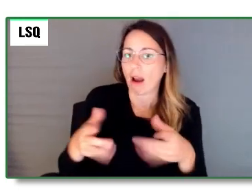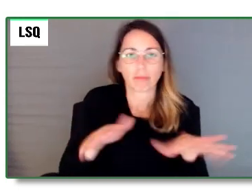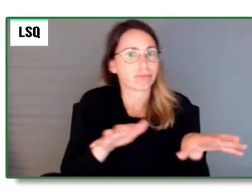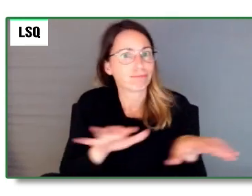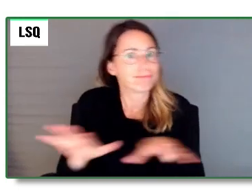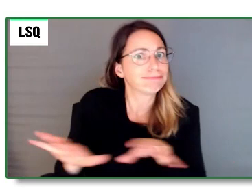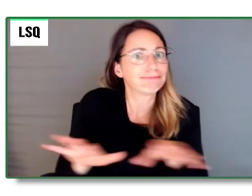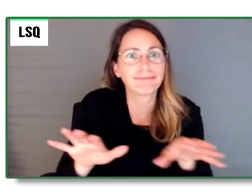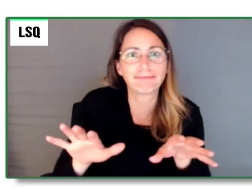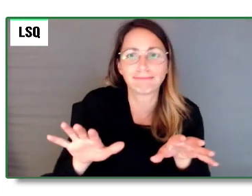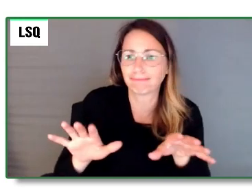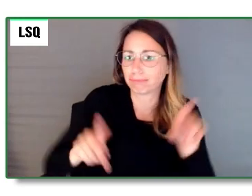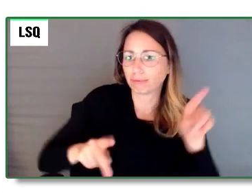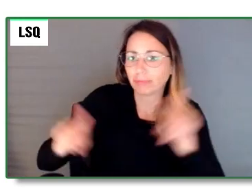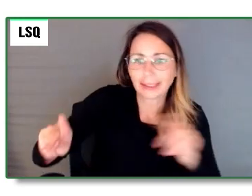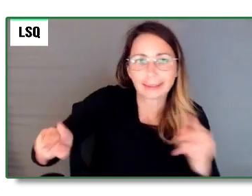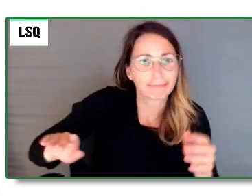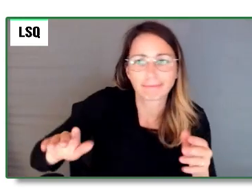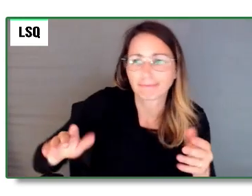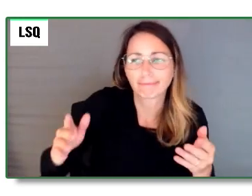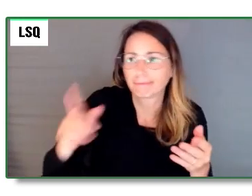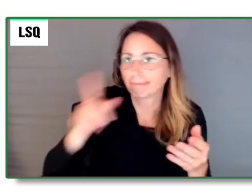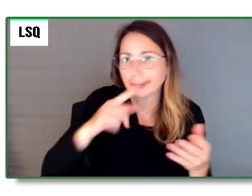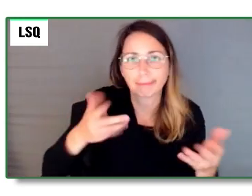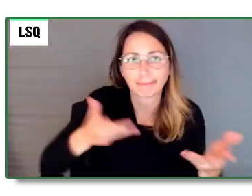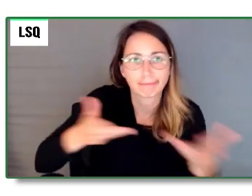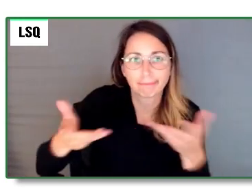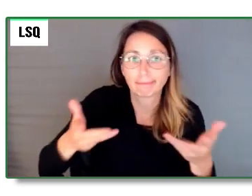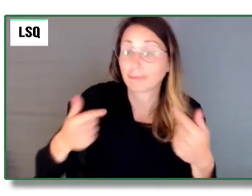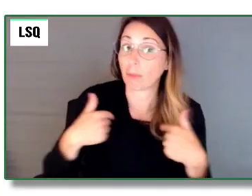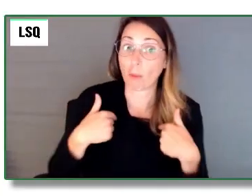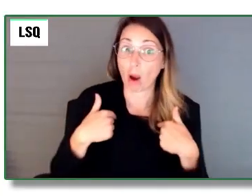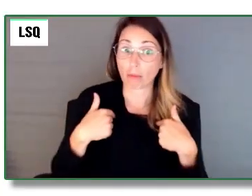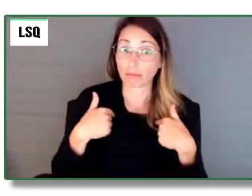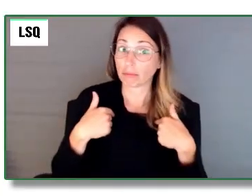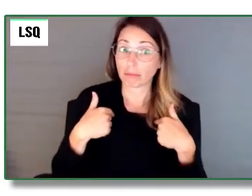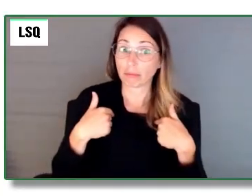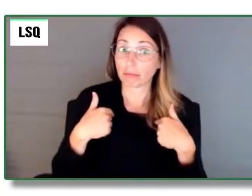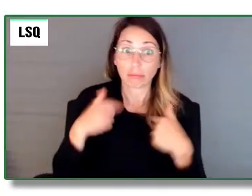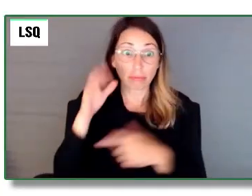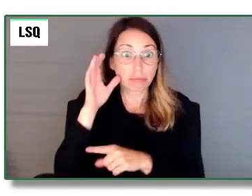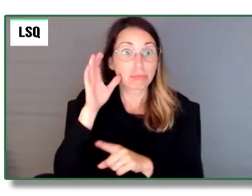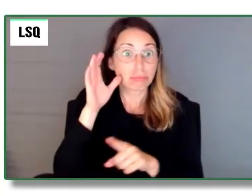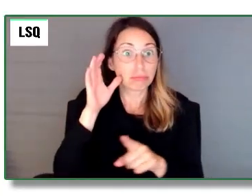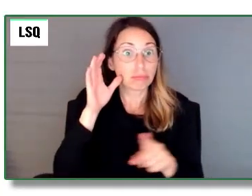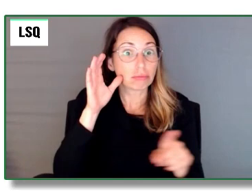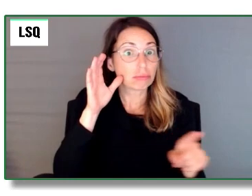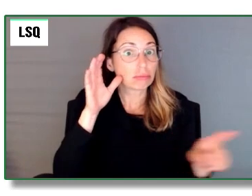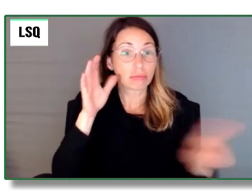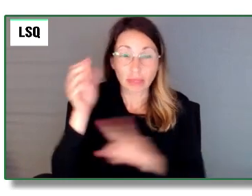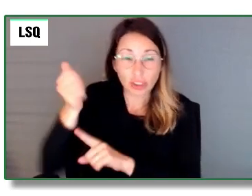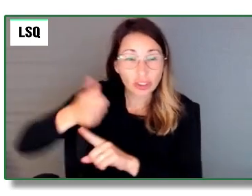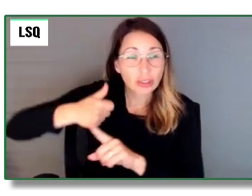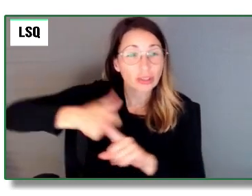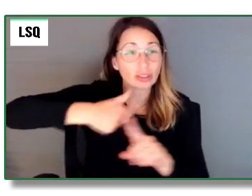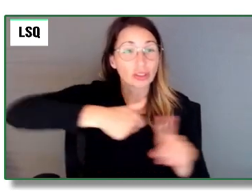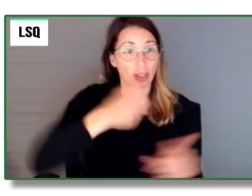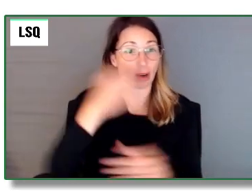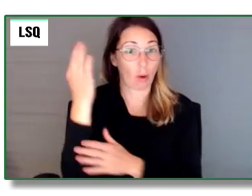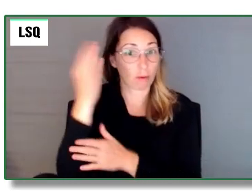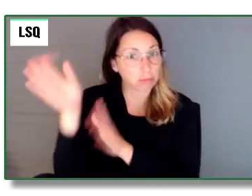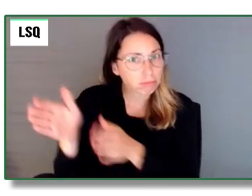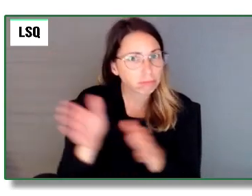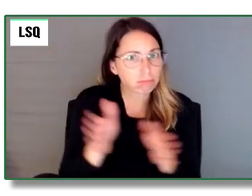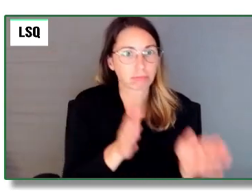le public en virtuel. Ce n'est pas du tout ce que j'ai découvert. J'ai écouté chaque présentation et il est clair que les chansons